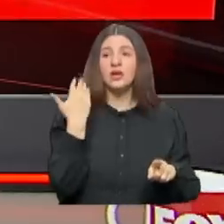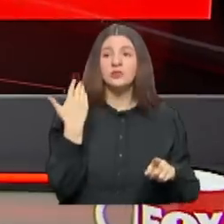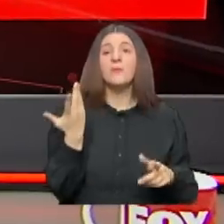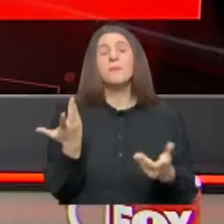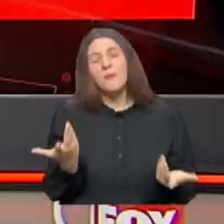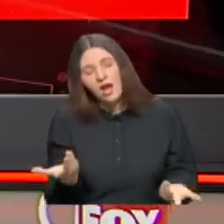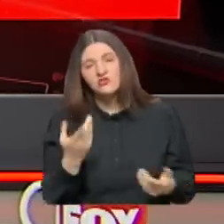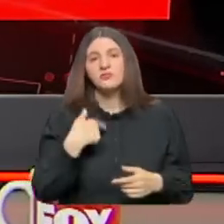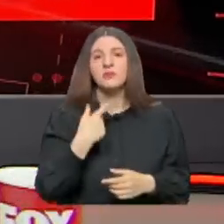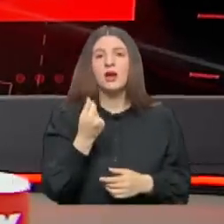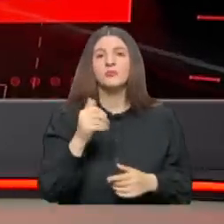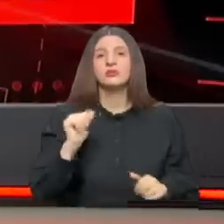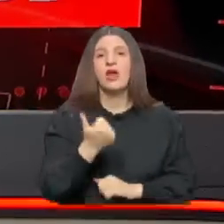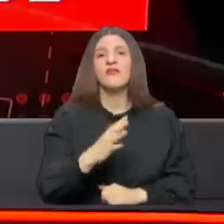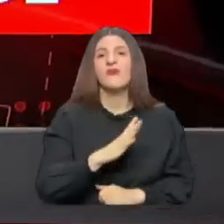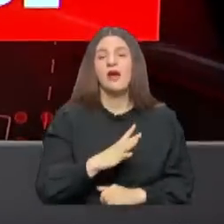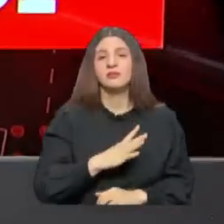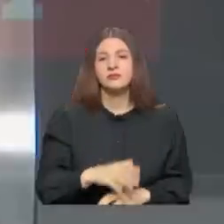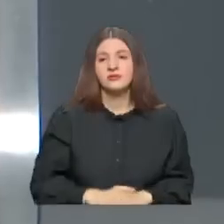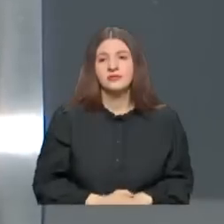paramız değerliydi.